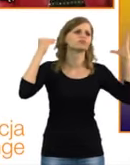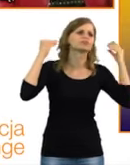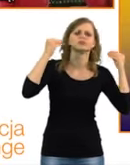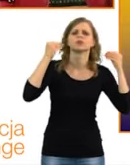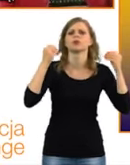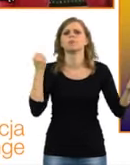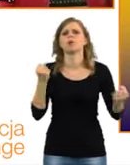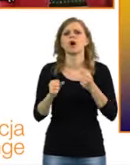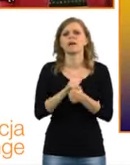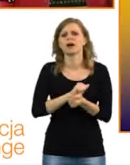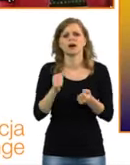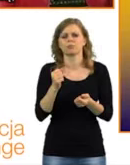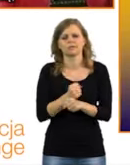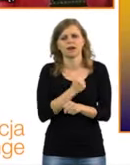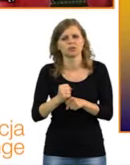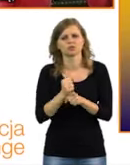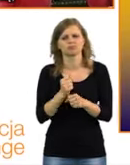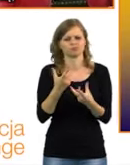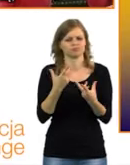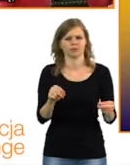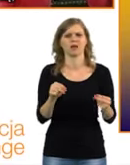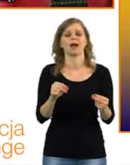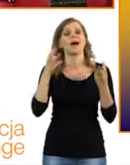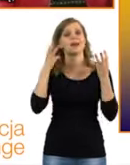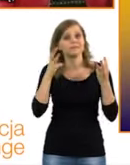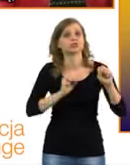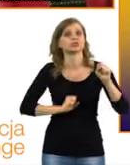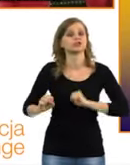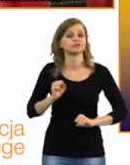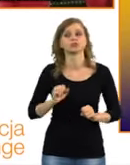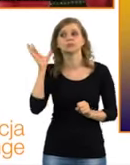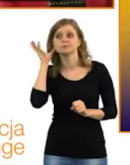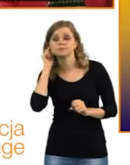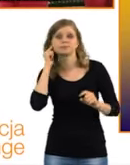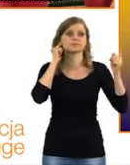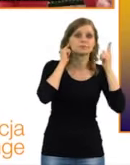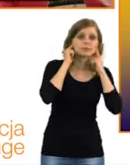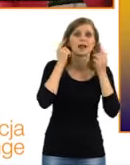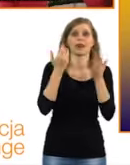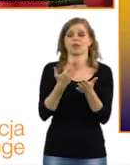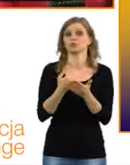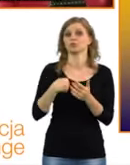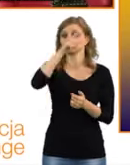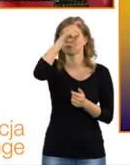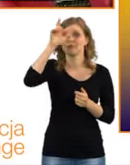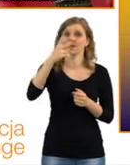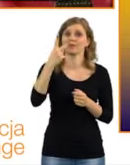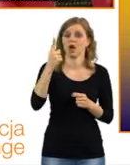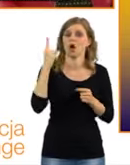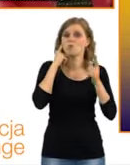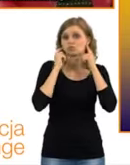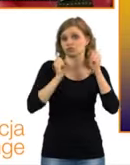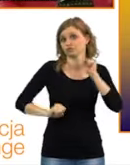lewym. Ważne, żeby ćwiczyć i jedną, i drugą stronę, ponieważ mamy słyszenie obustronne,